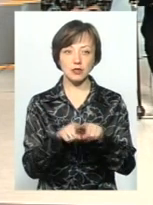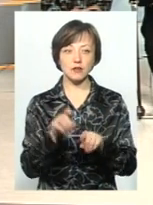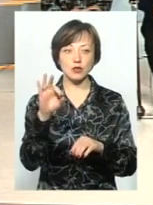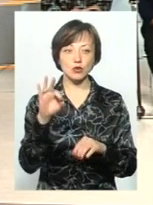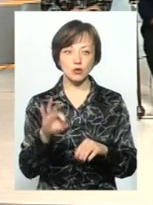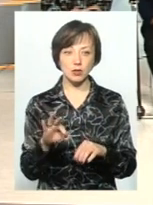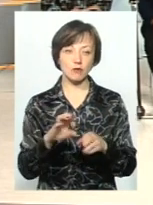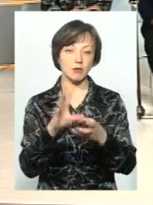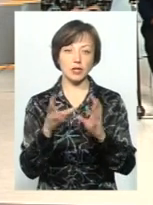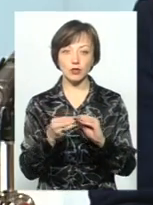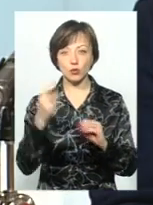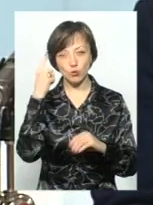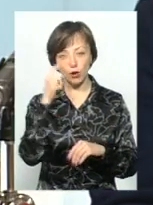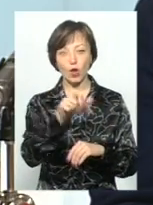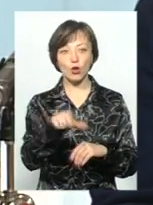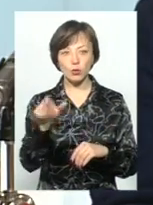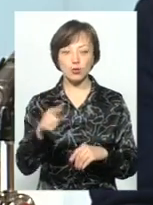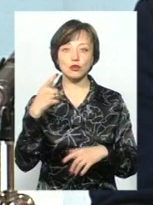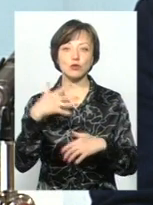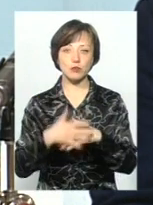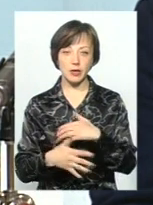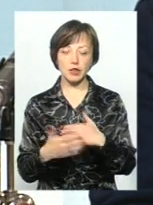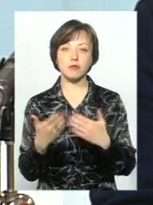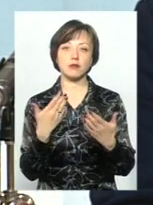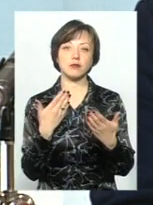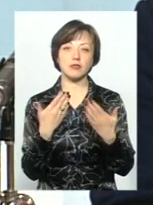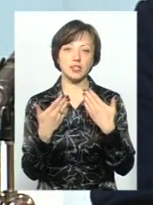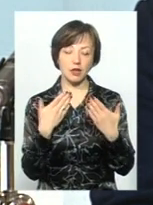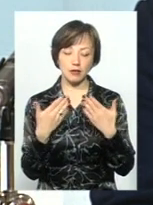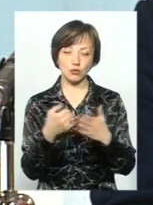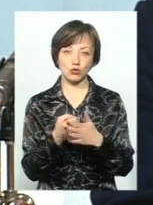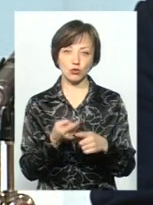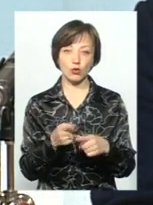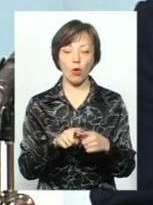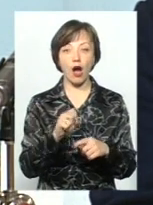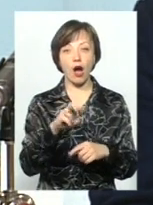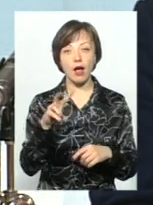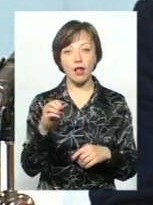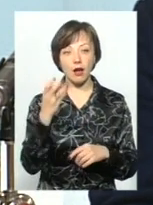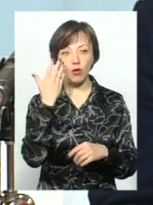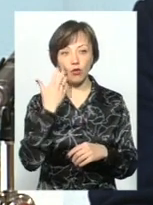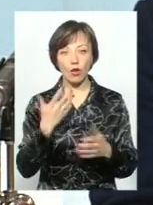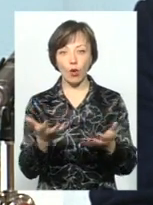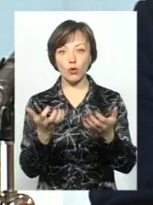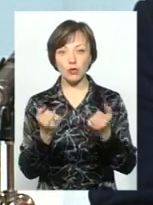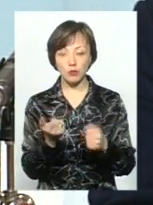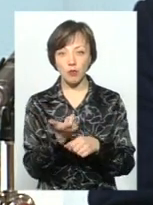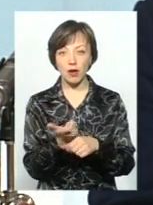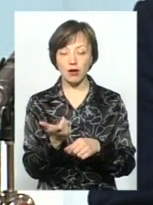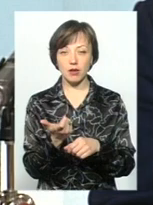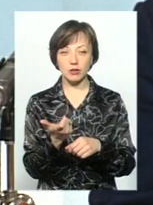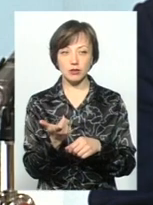відсотків, то в принципі я думаю, що люди би із розумінням до цього поставилися. Але коли, отримуючи